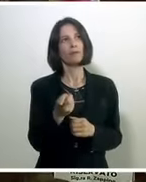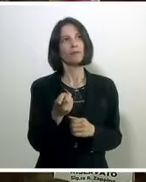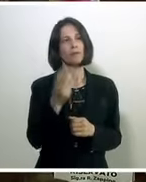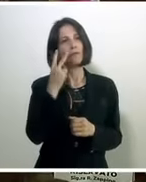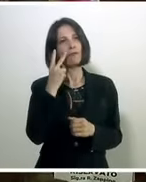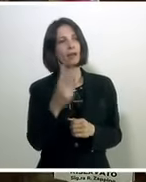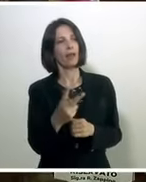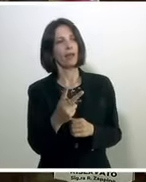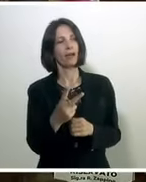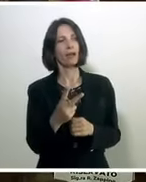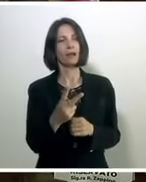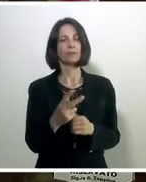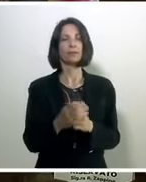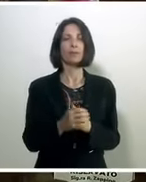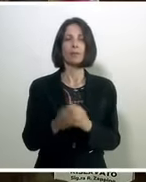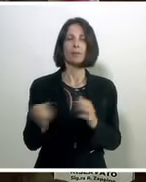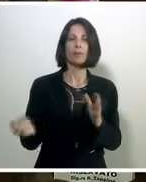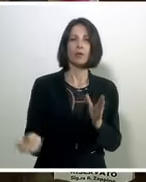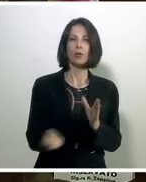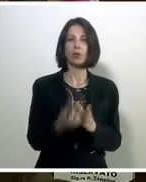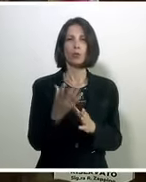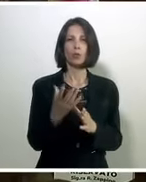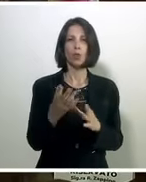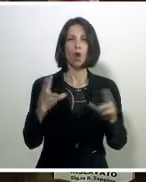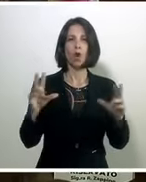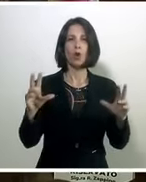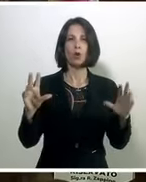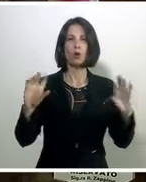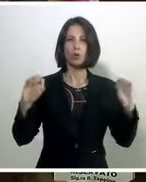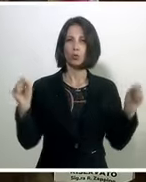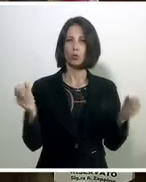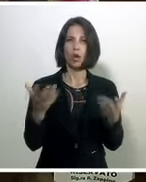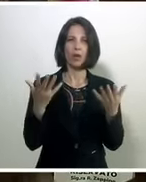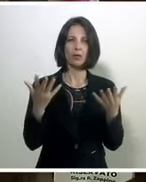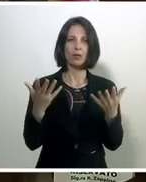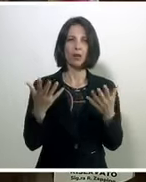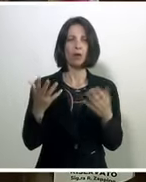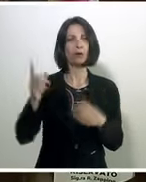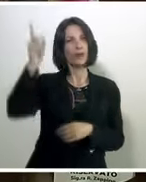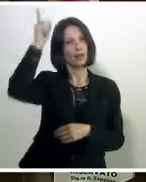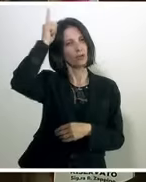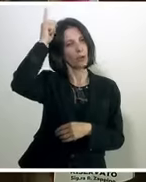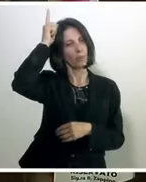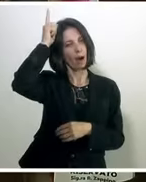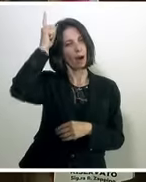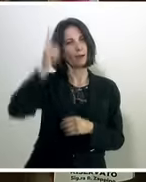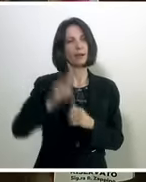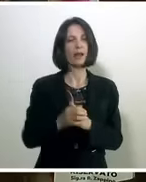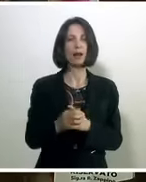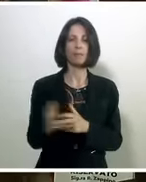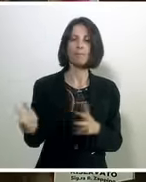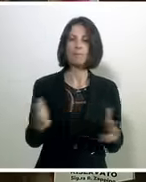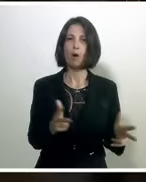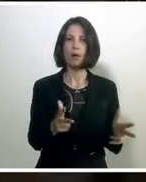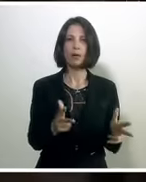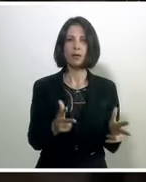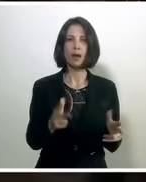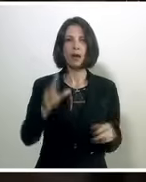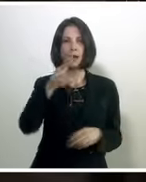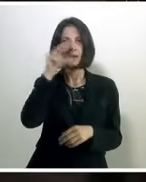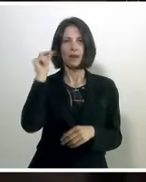considerare il successo della host Politic lanciata dal premier socialdemocratico della Germania federale che porta al riconoscimento